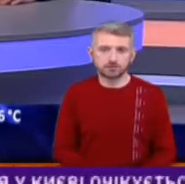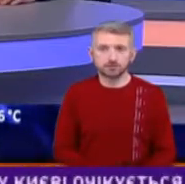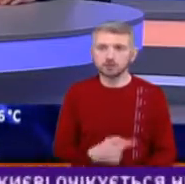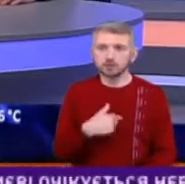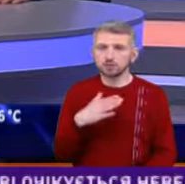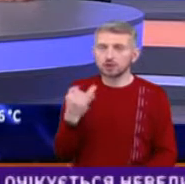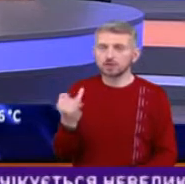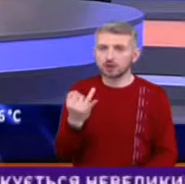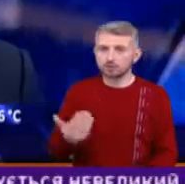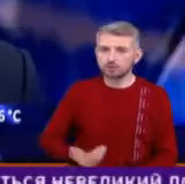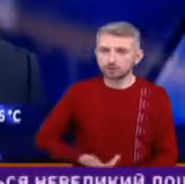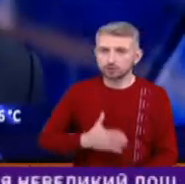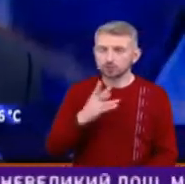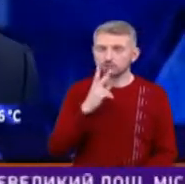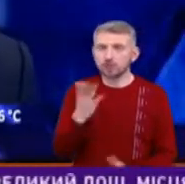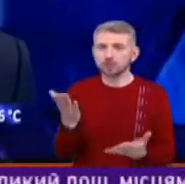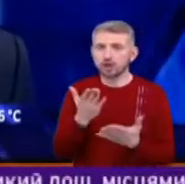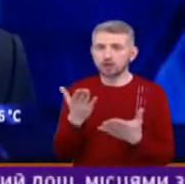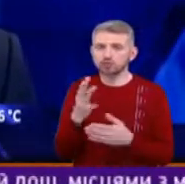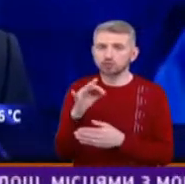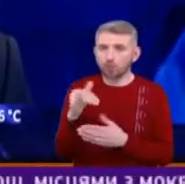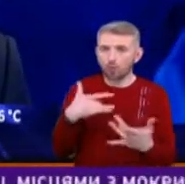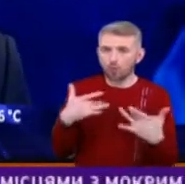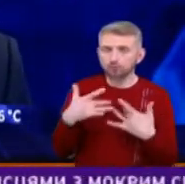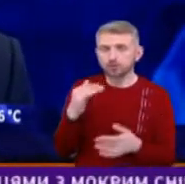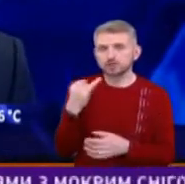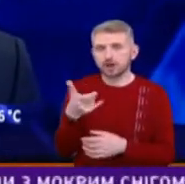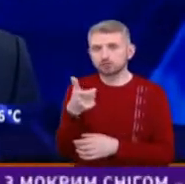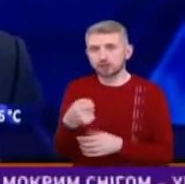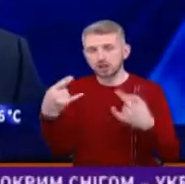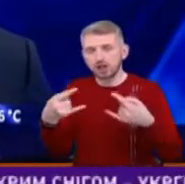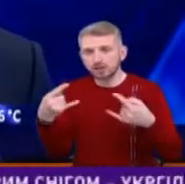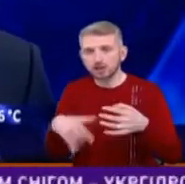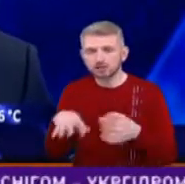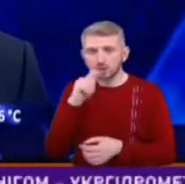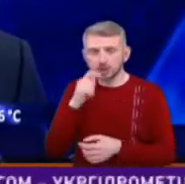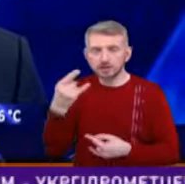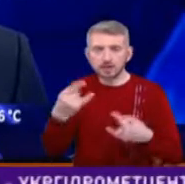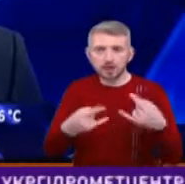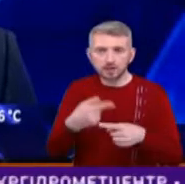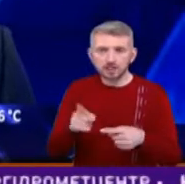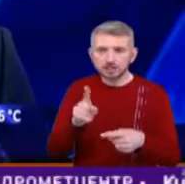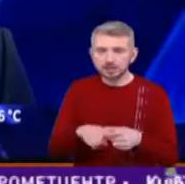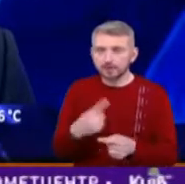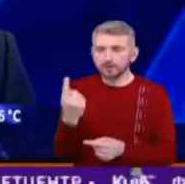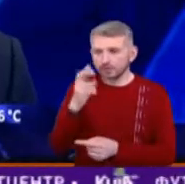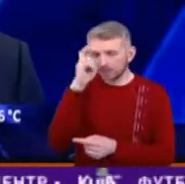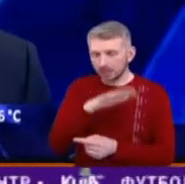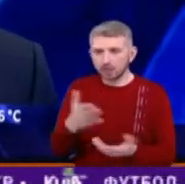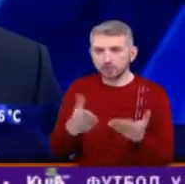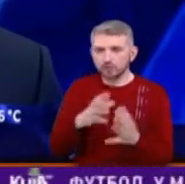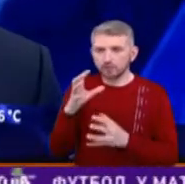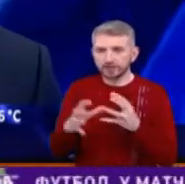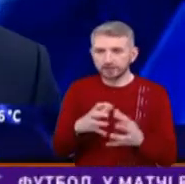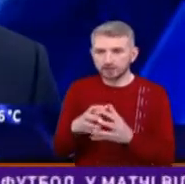цікаво жити, ми будемо бачити якесь шоу, нам буде цікаво вмикати канали. Всі українські телеканали, це, до речі, єдина країна, напевно, в світі,